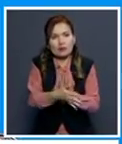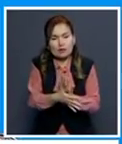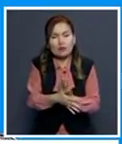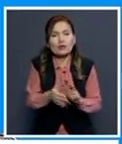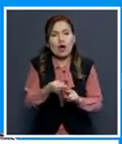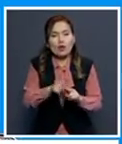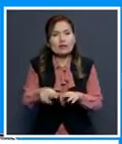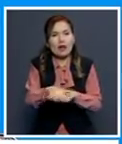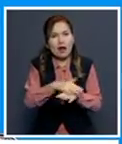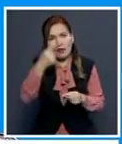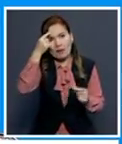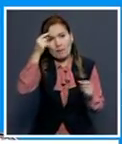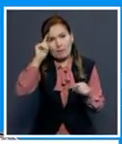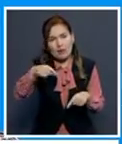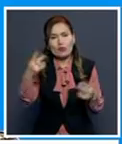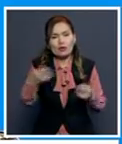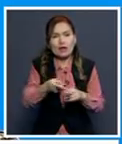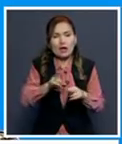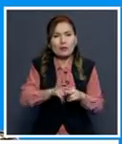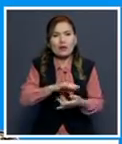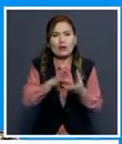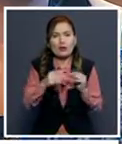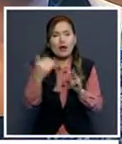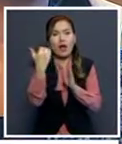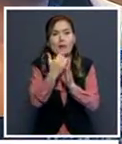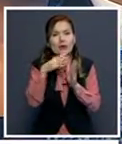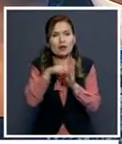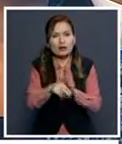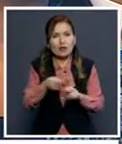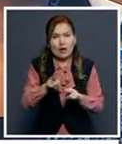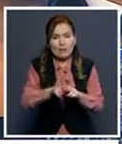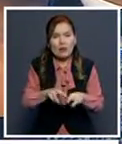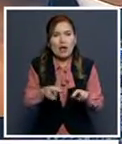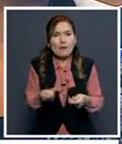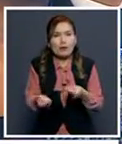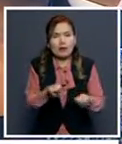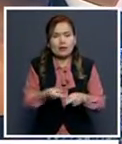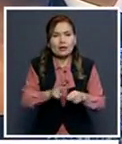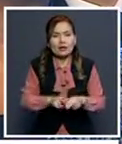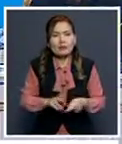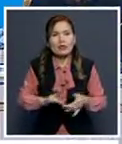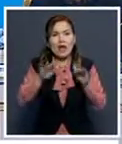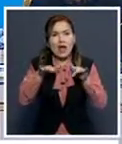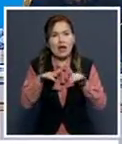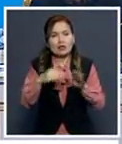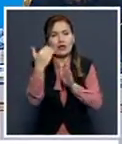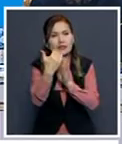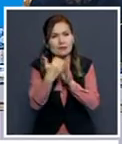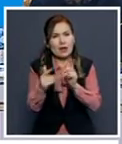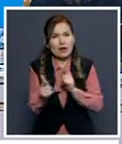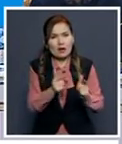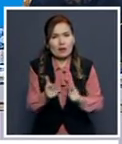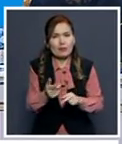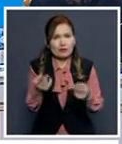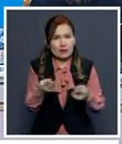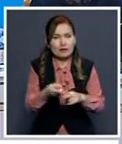тиіс. Ол үшін үкіметке цифрландыру бағдарламасы аясында үкіметтік емес ұйымдардың бірыңғай электрондық тізімін әзірлеуді тапсырды. Қазір елімізде